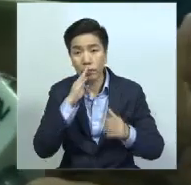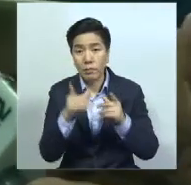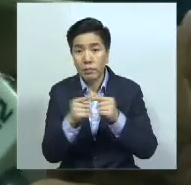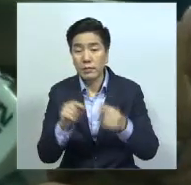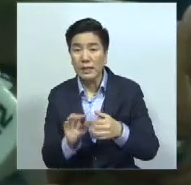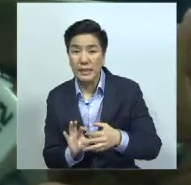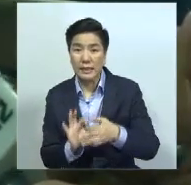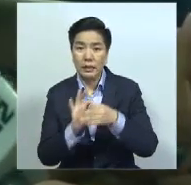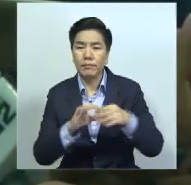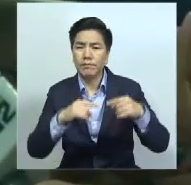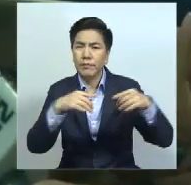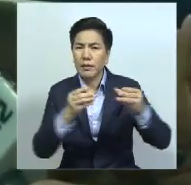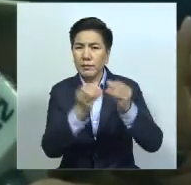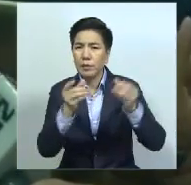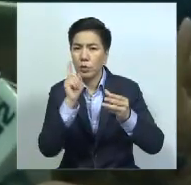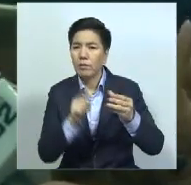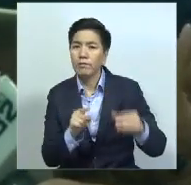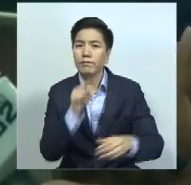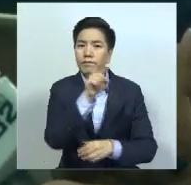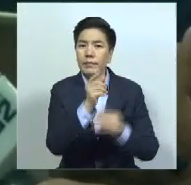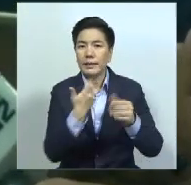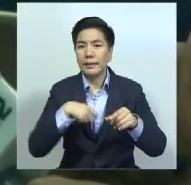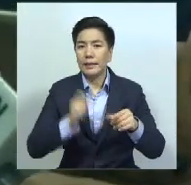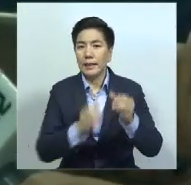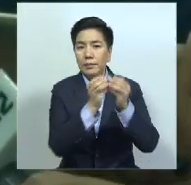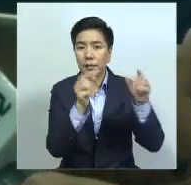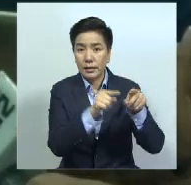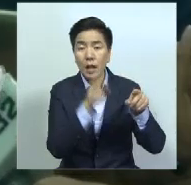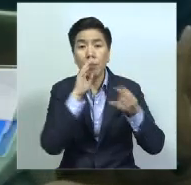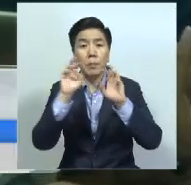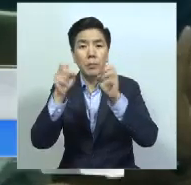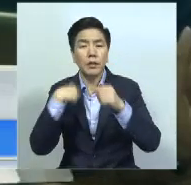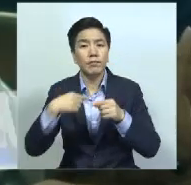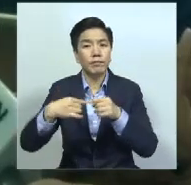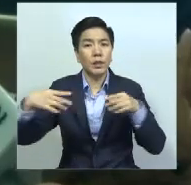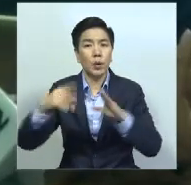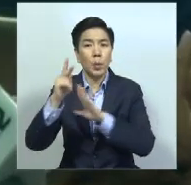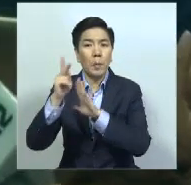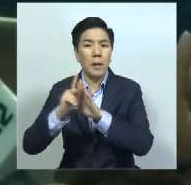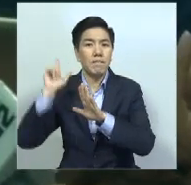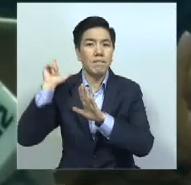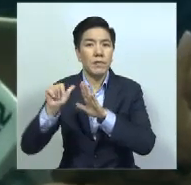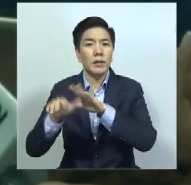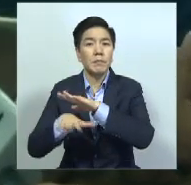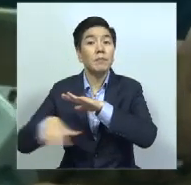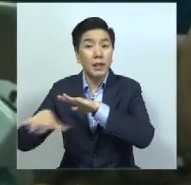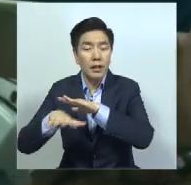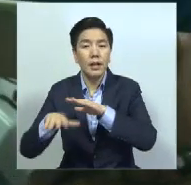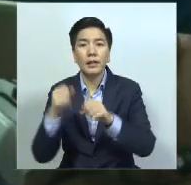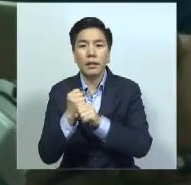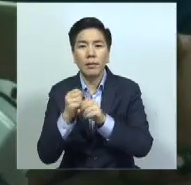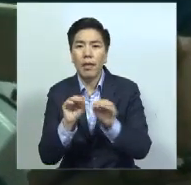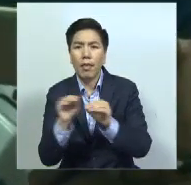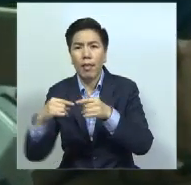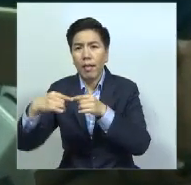ประเด็นเกี่ยวกับการขัดรัฐธรรมนูญก็ต้องไปศาลรัฐธรรมนูญถ้าเป็นประเด็นของการขัดกฎหมายแม่กฎหมายธรรมดาปฏิบัติผัด